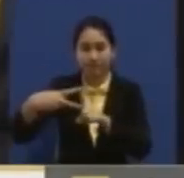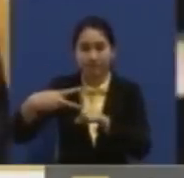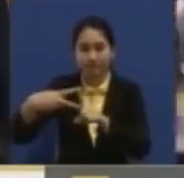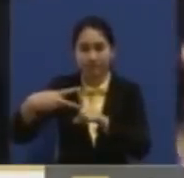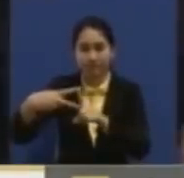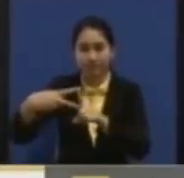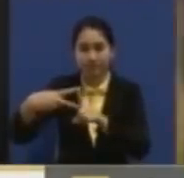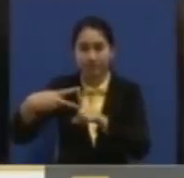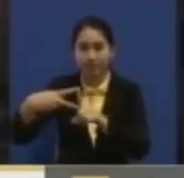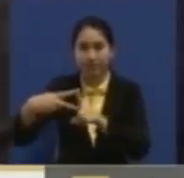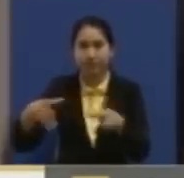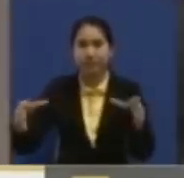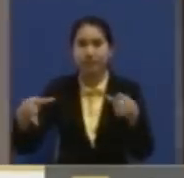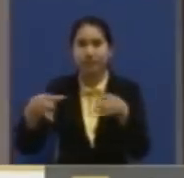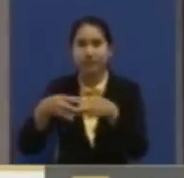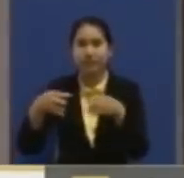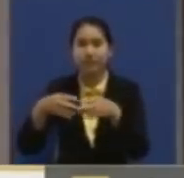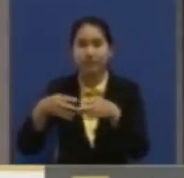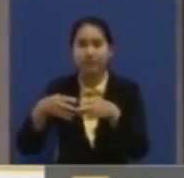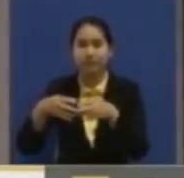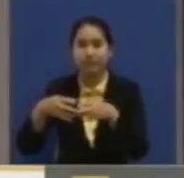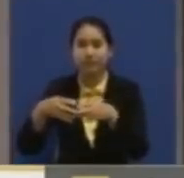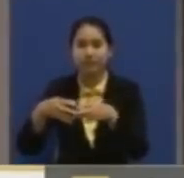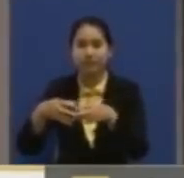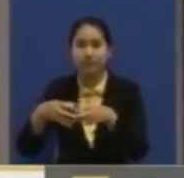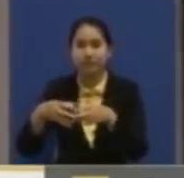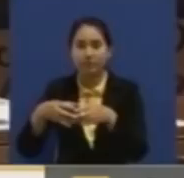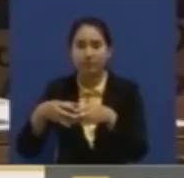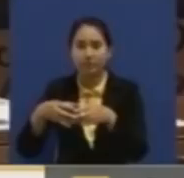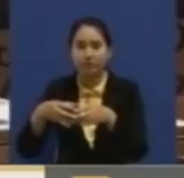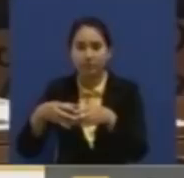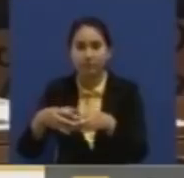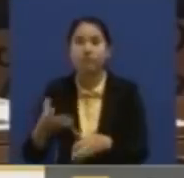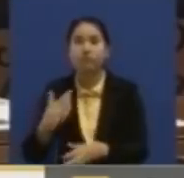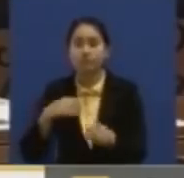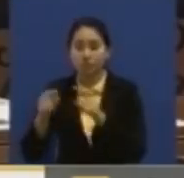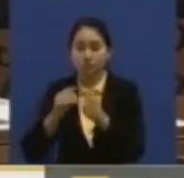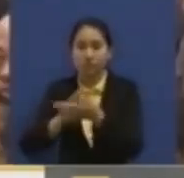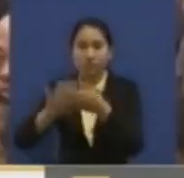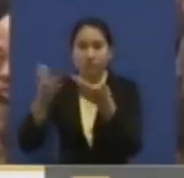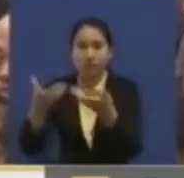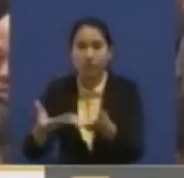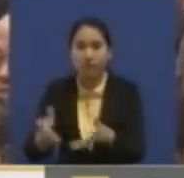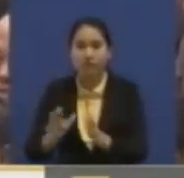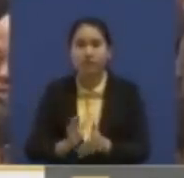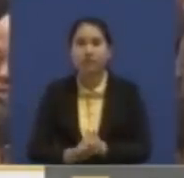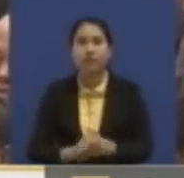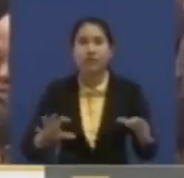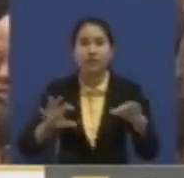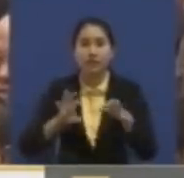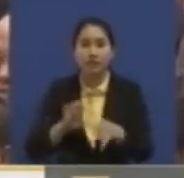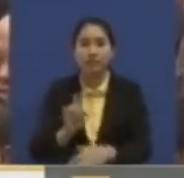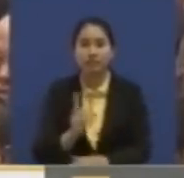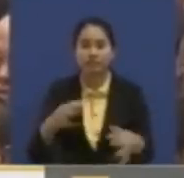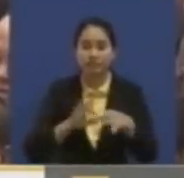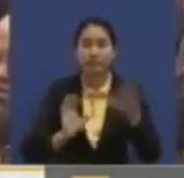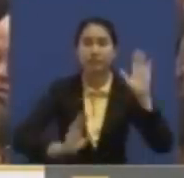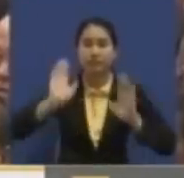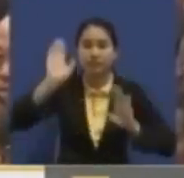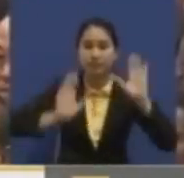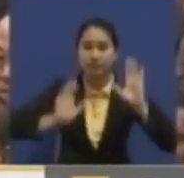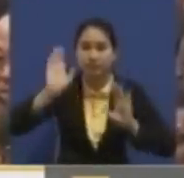านการสืบทอดอำนาจคสช7พรรคนะคะได้หารือกันแล้วว่าในรอบ87ปีของประชาธิปไตยไทย